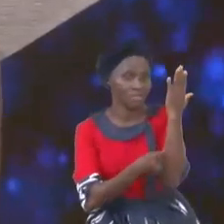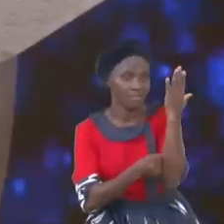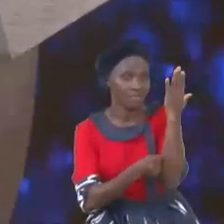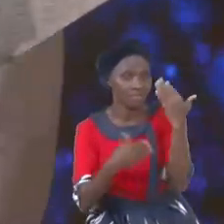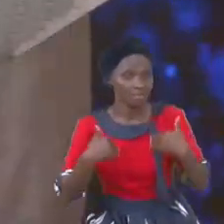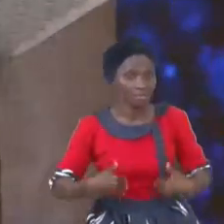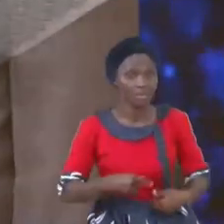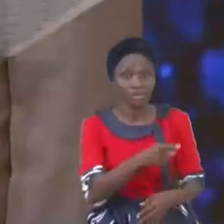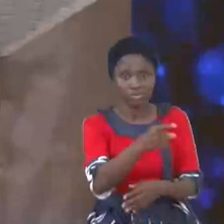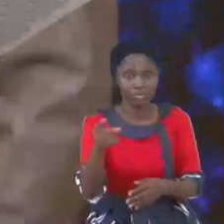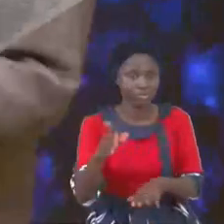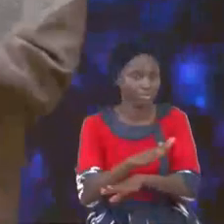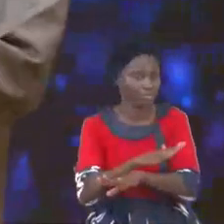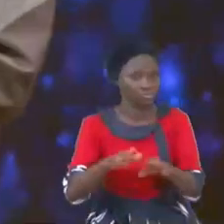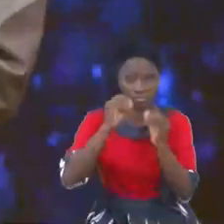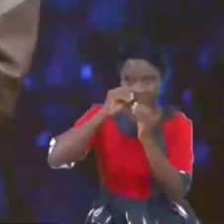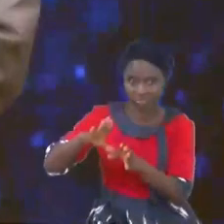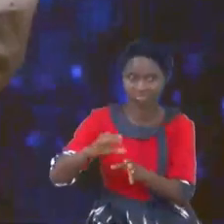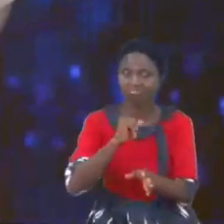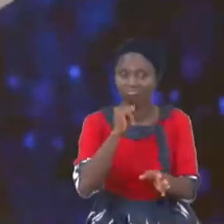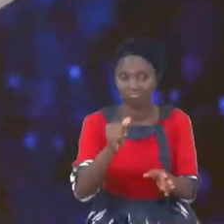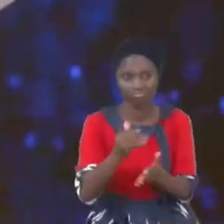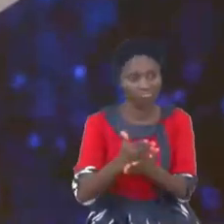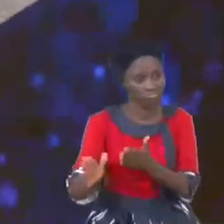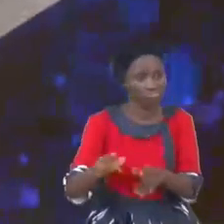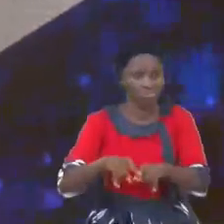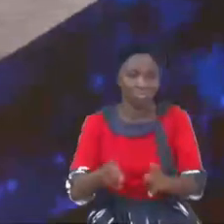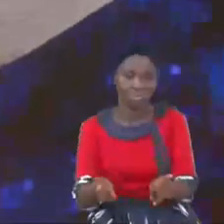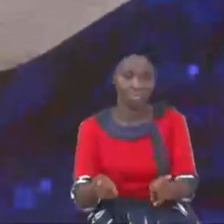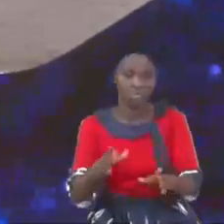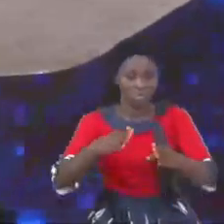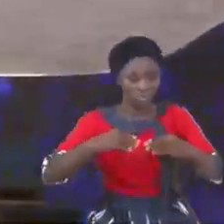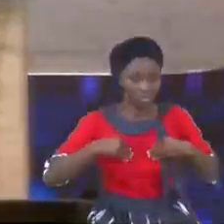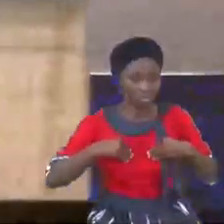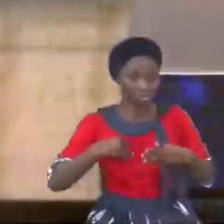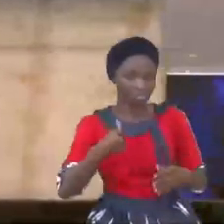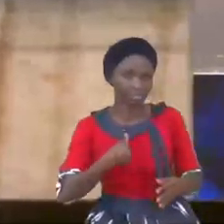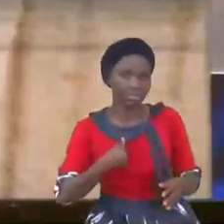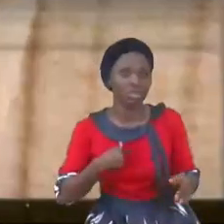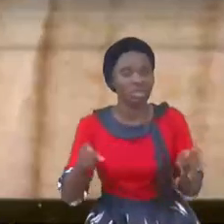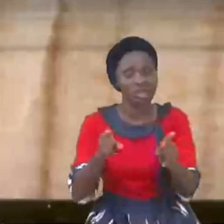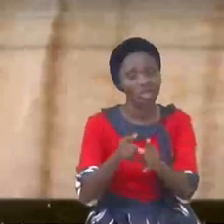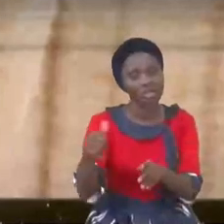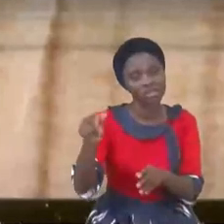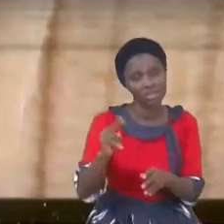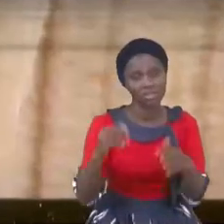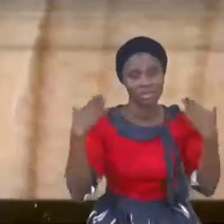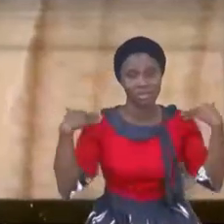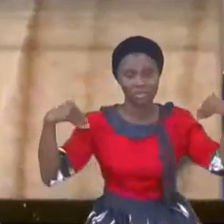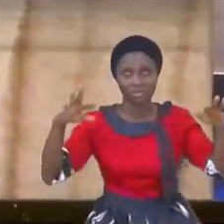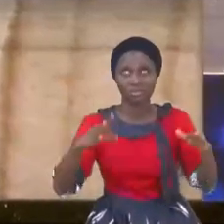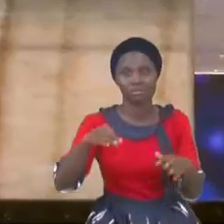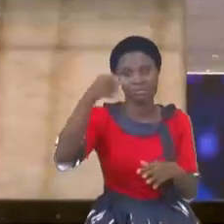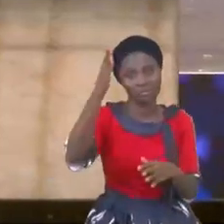ni méprisé ni dégoût. Vous m'avez au contraire reçu comme un ange de